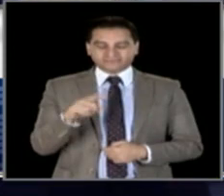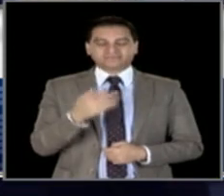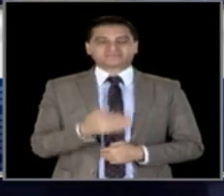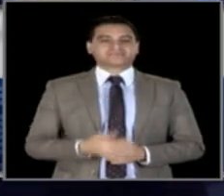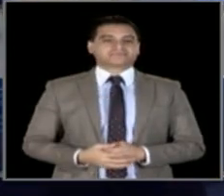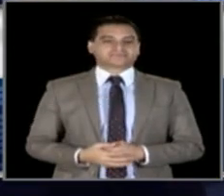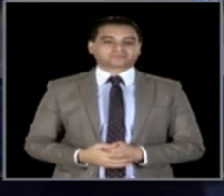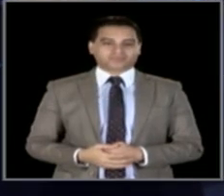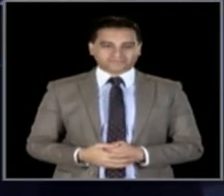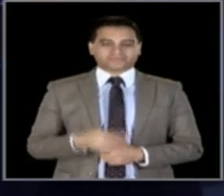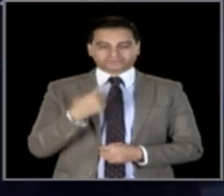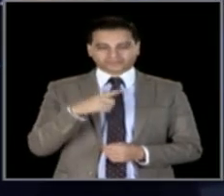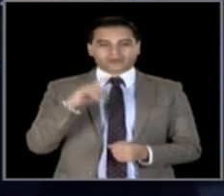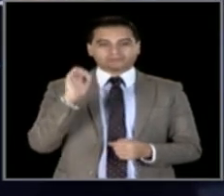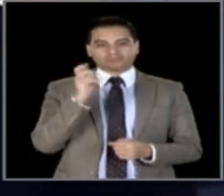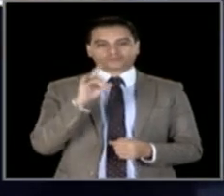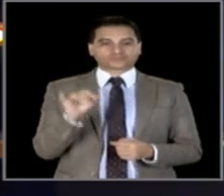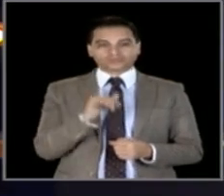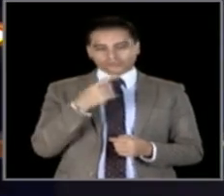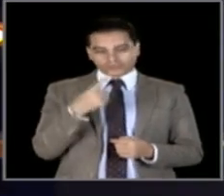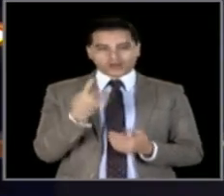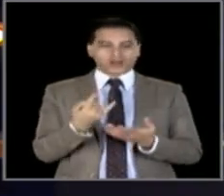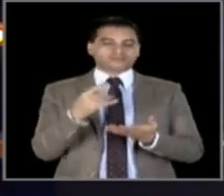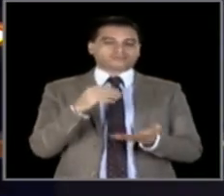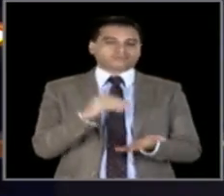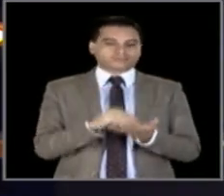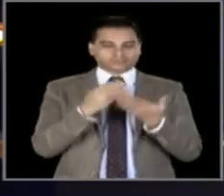البرتغال. برافو عليك يا مصطفى. أول 10 نقط